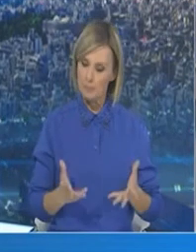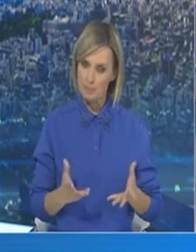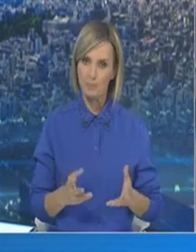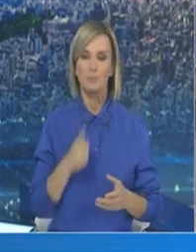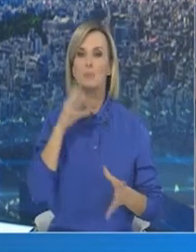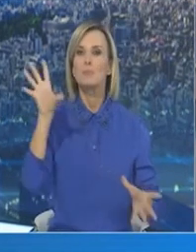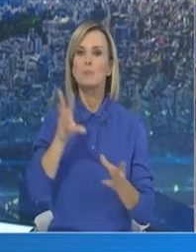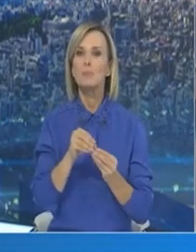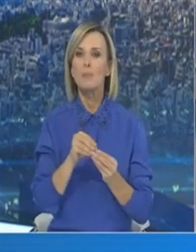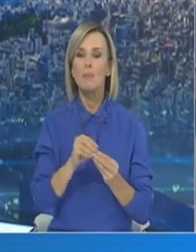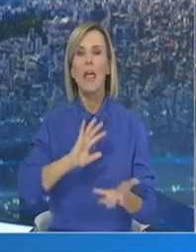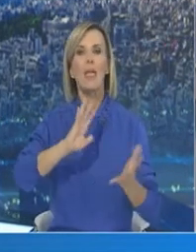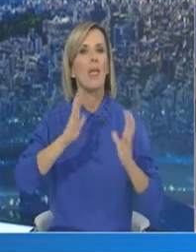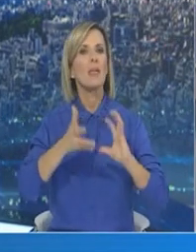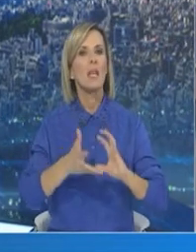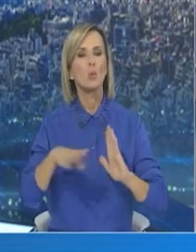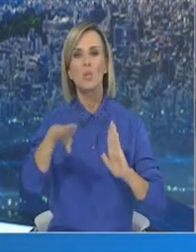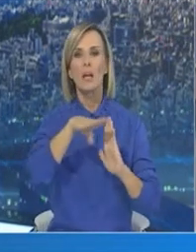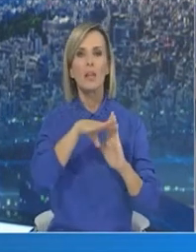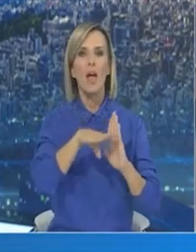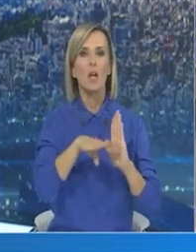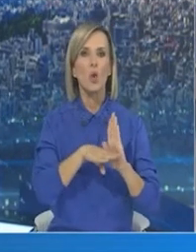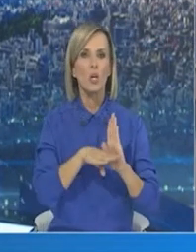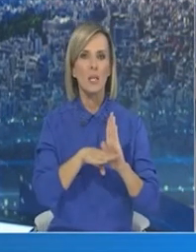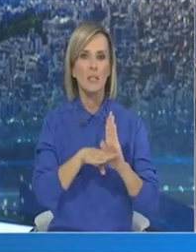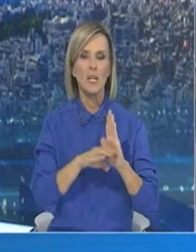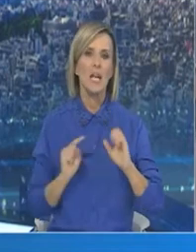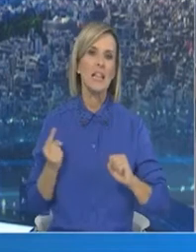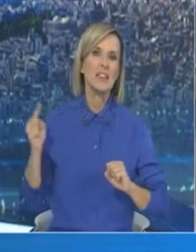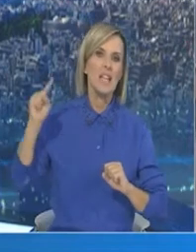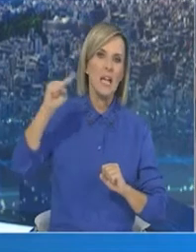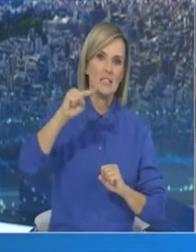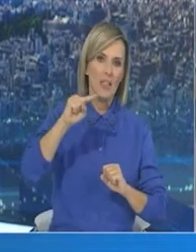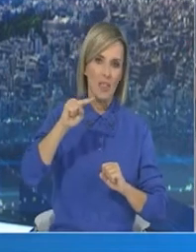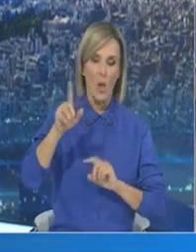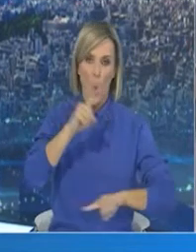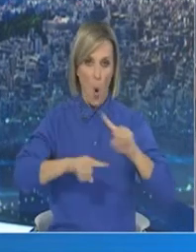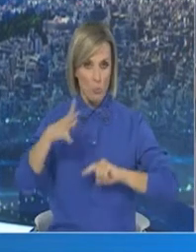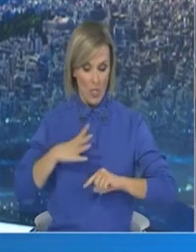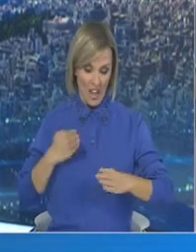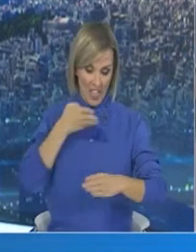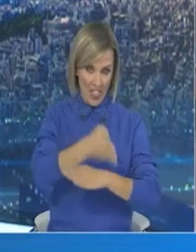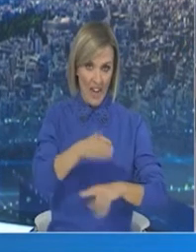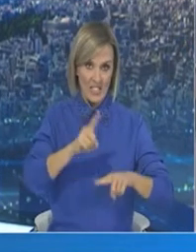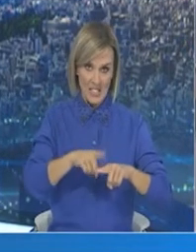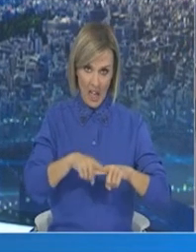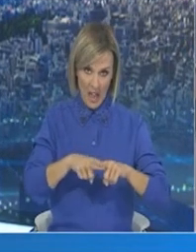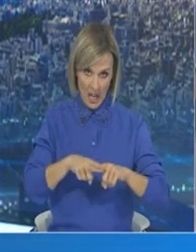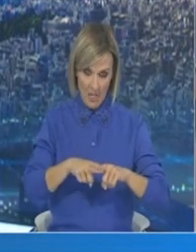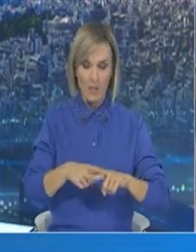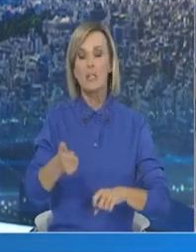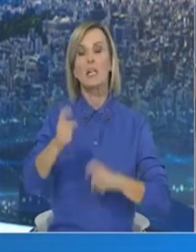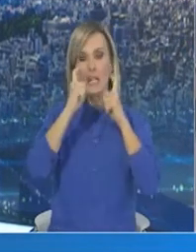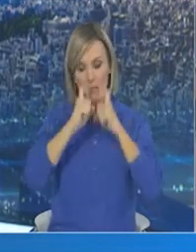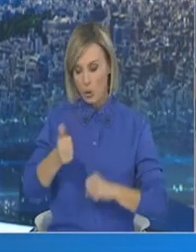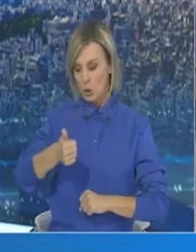ό,τι αφορά τους γενικούς κανόνες εισόδου στη χώρα, να επιτρέπεται είσοδος με αρνητικό rapid test από τις πράσινες χώρες.